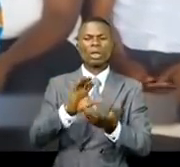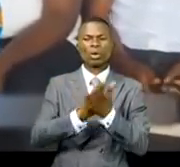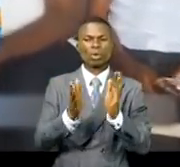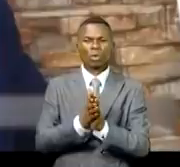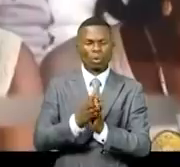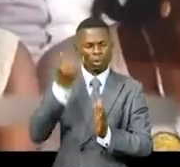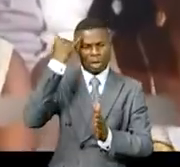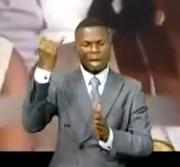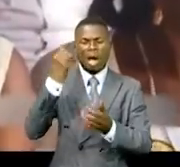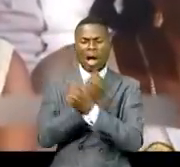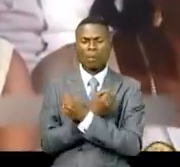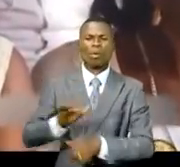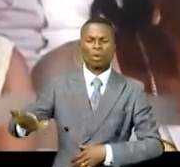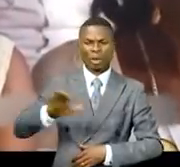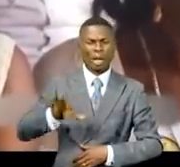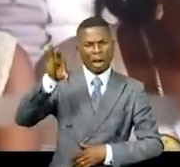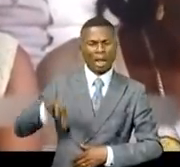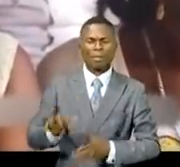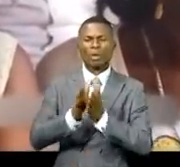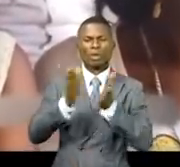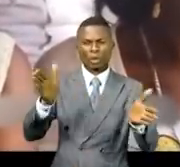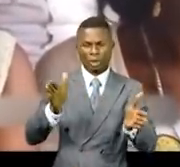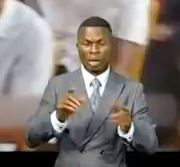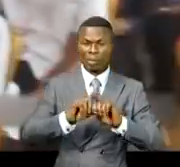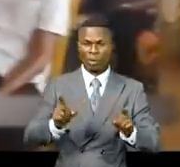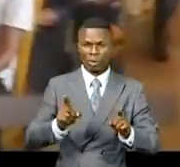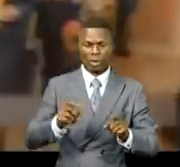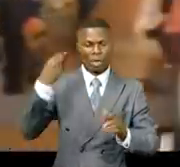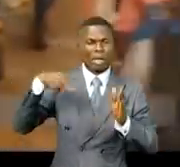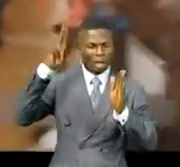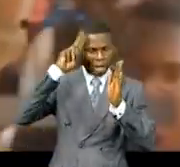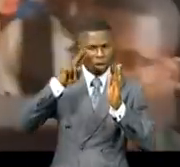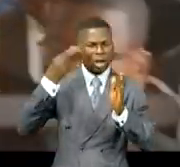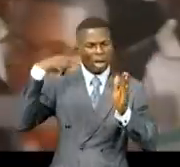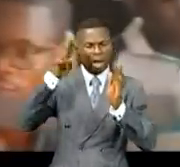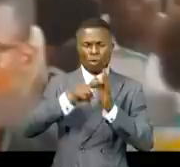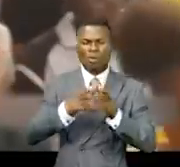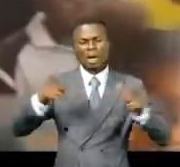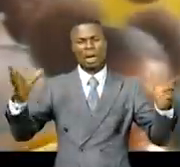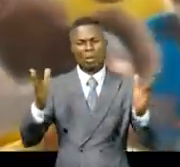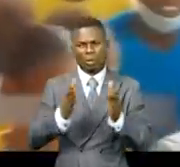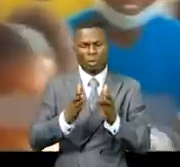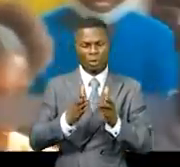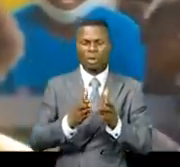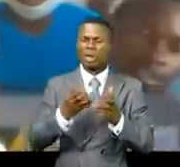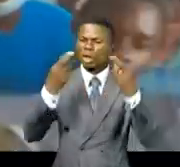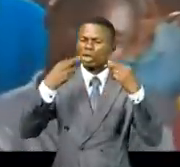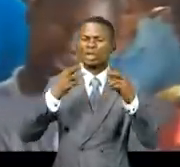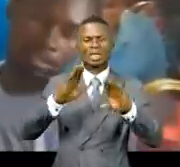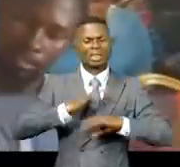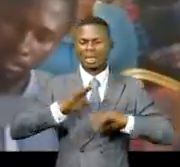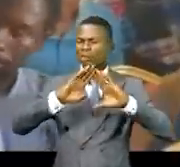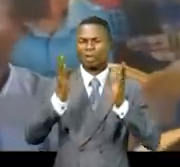sursaut patriotique qui vise l'intérêt communautaire. Car un gouvernement, quelle que soit sa taille, ne pourra pas contenir autant de millions